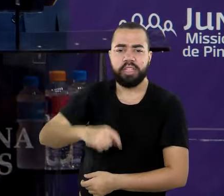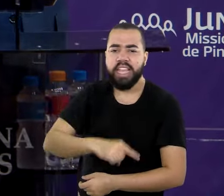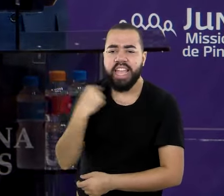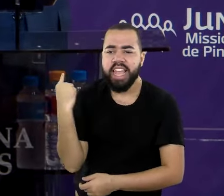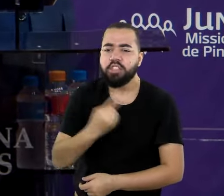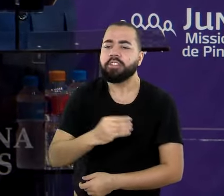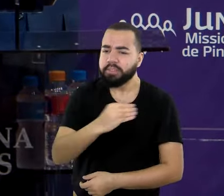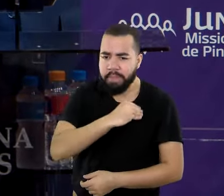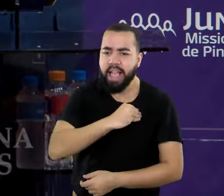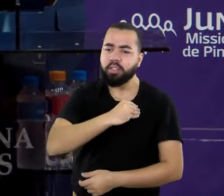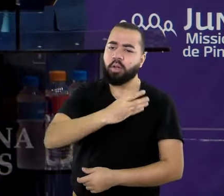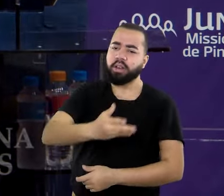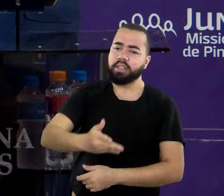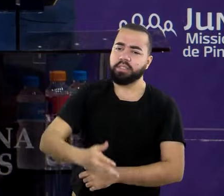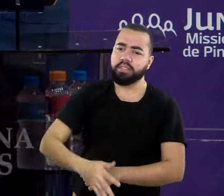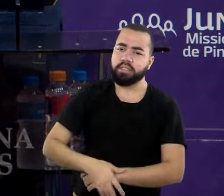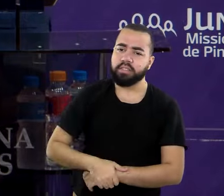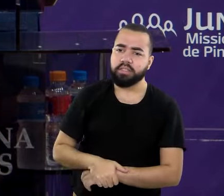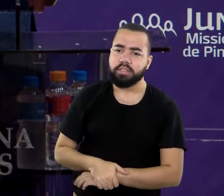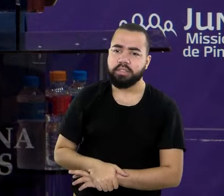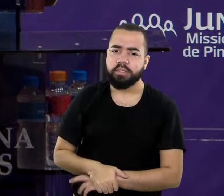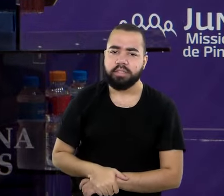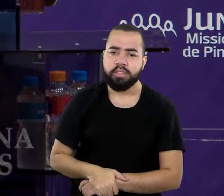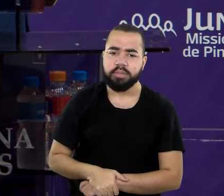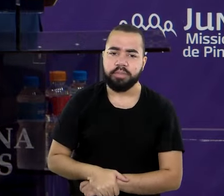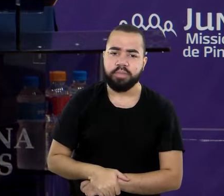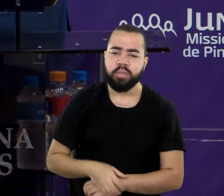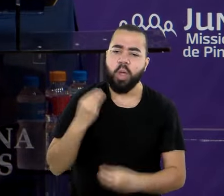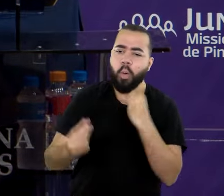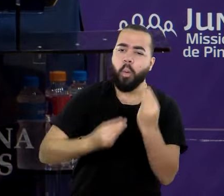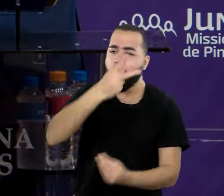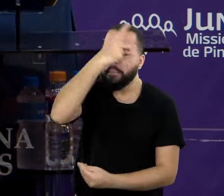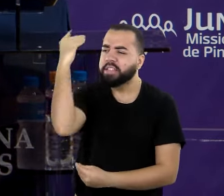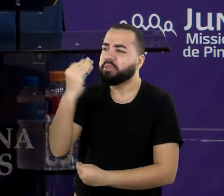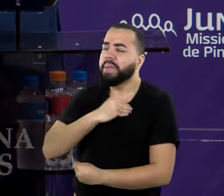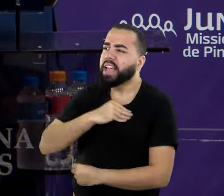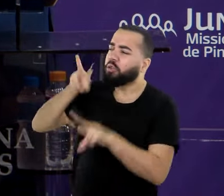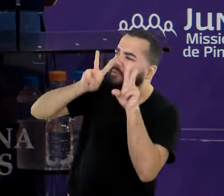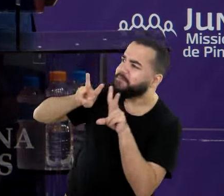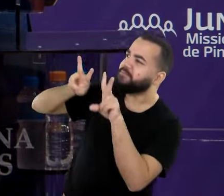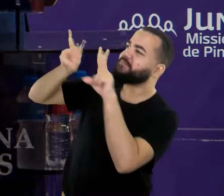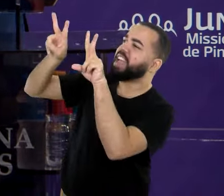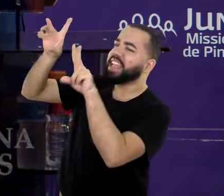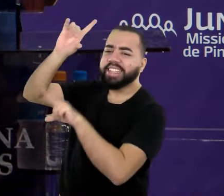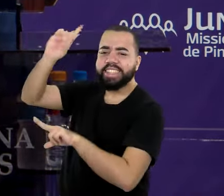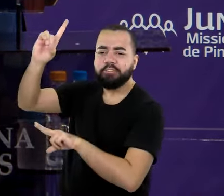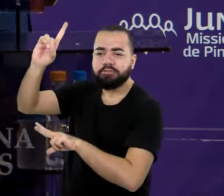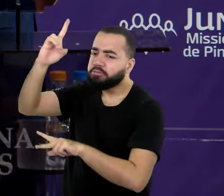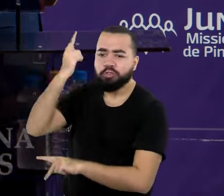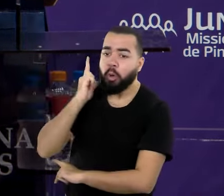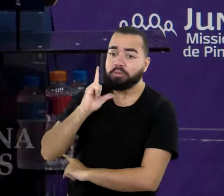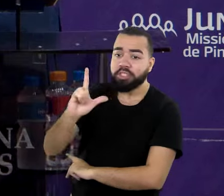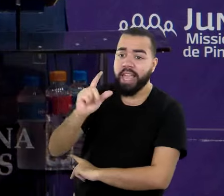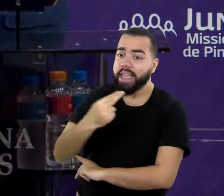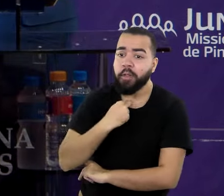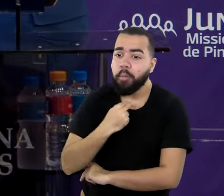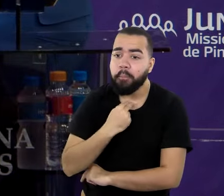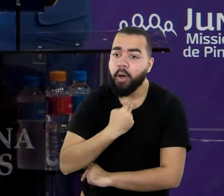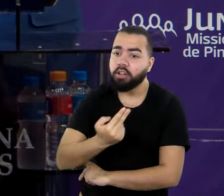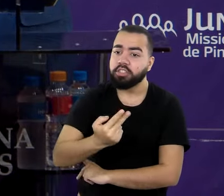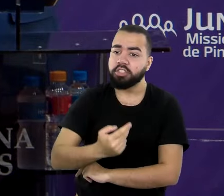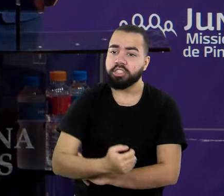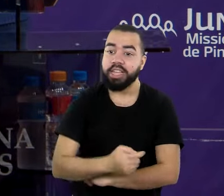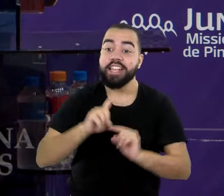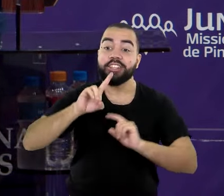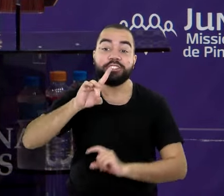E nós somos pecadores. 죄인이 하나님을 만날 수가 없습니다. Como o pecador pode ver Deus? 예수님의 피로 우리는 옷을